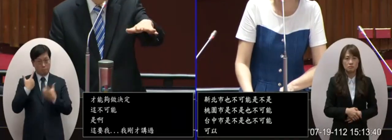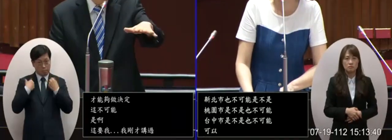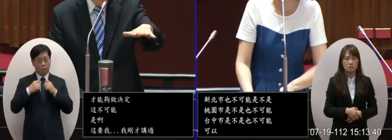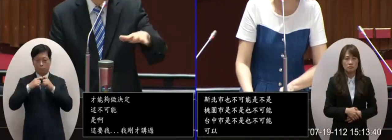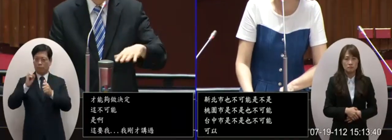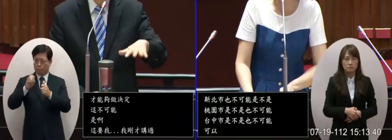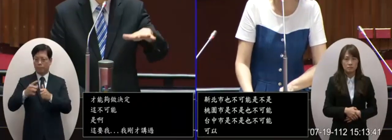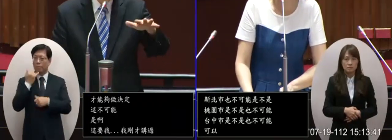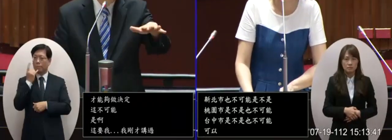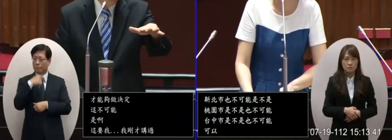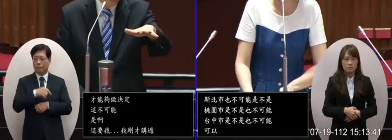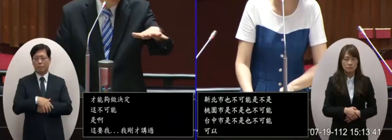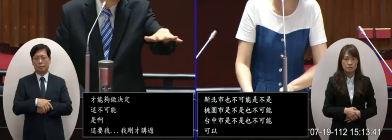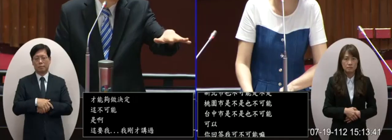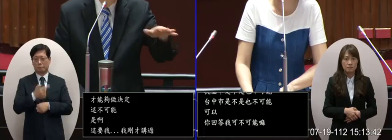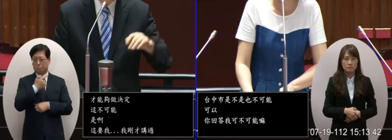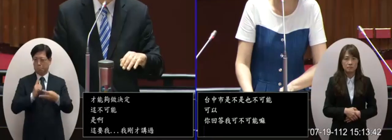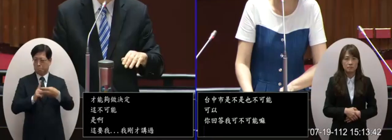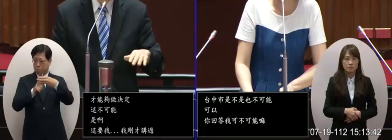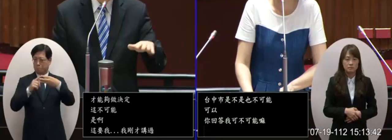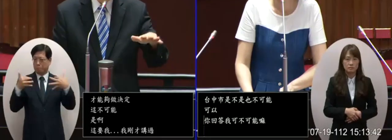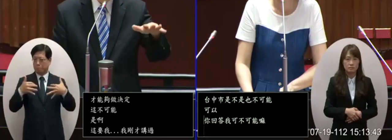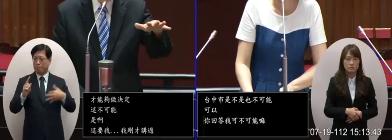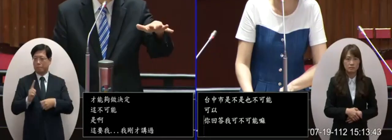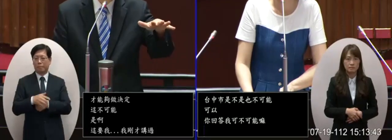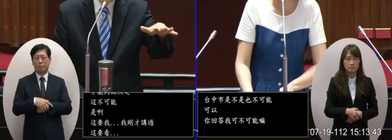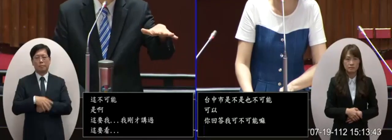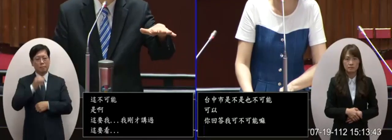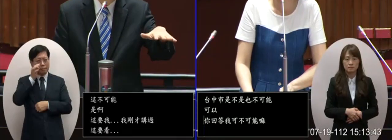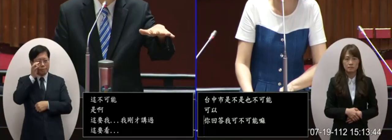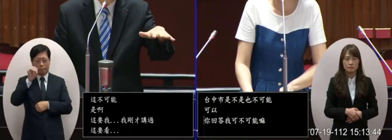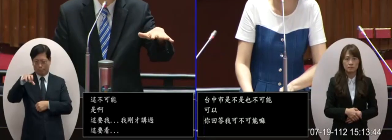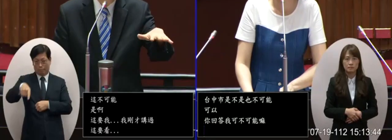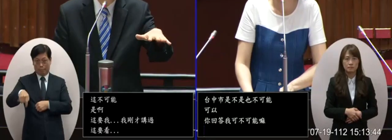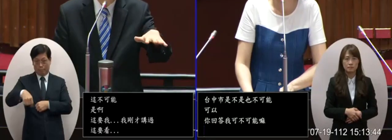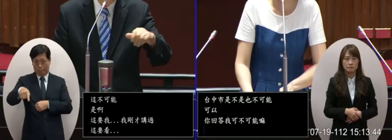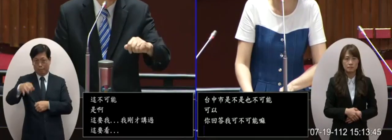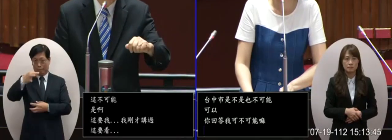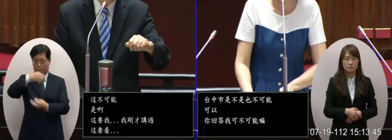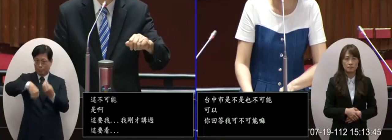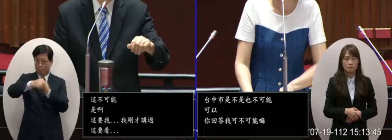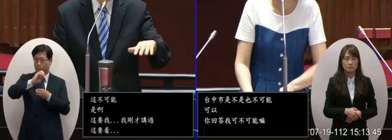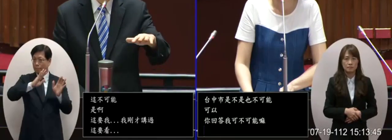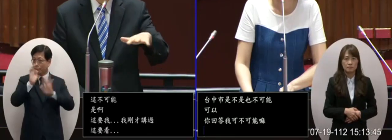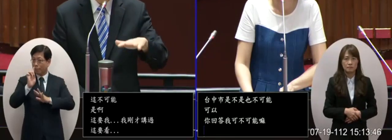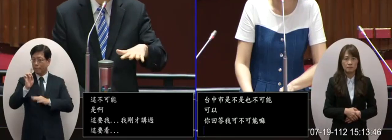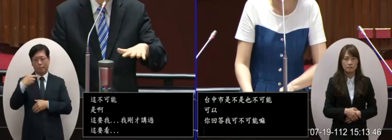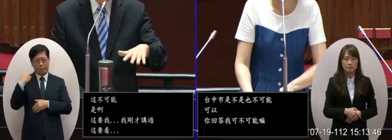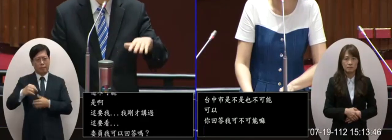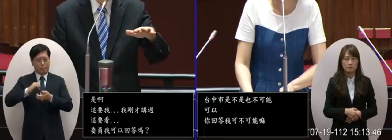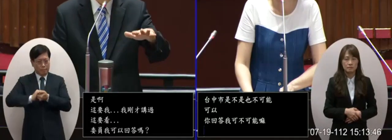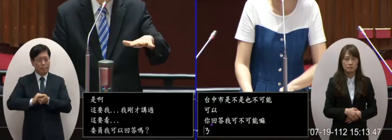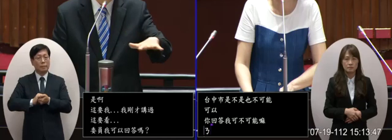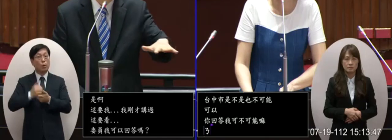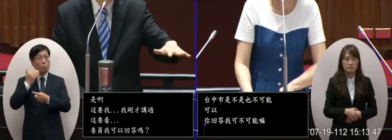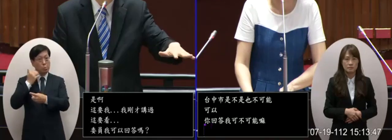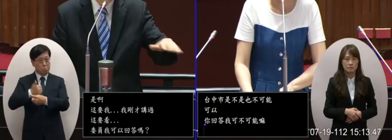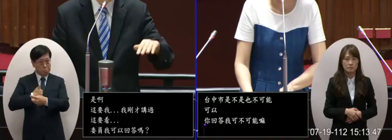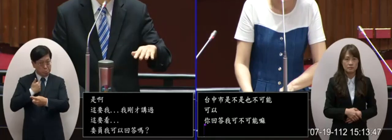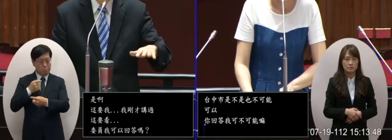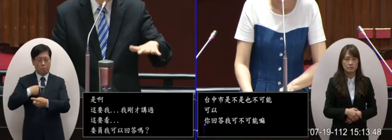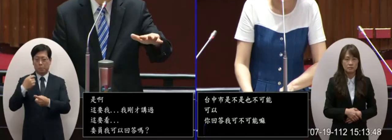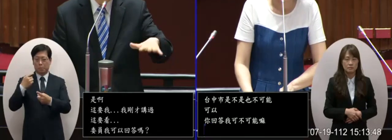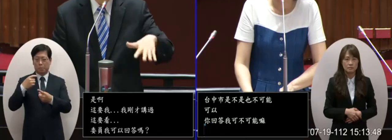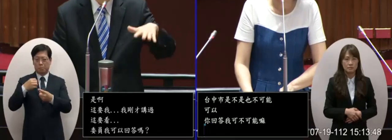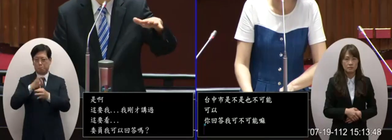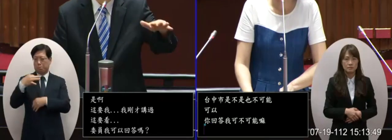我就是要回答你可不可能？最重要的一个问题，就是要看地方财务的状况，我们才来决定。如果地方财务不